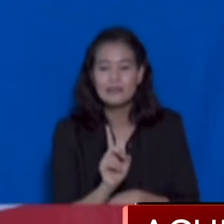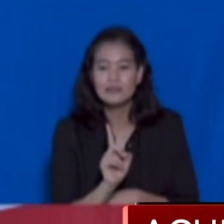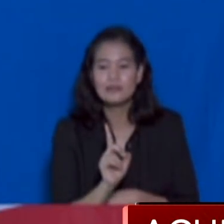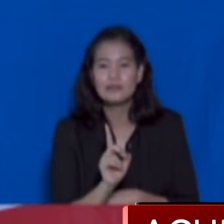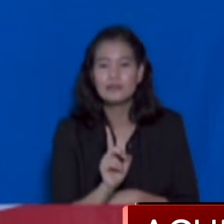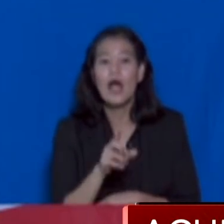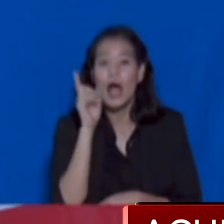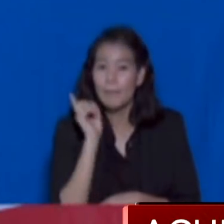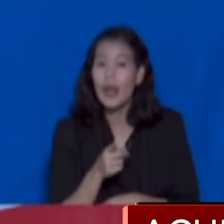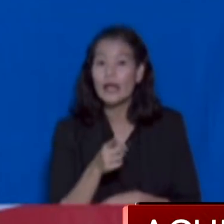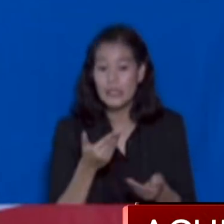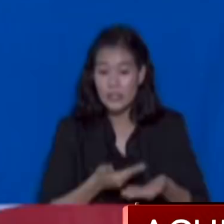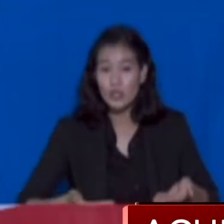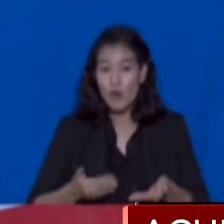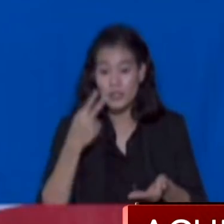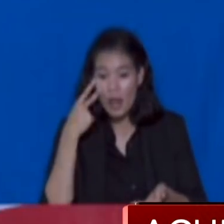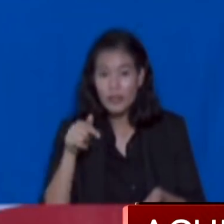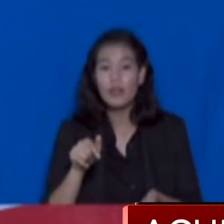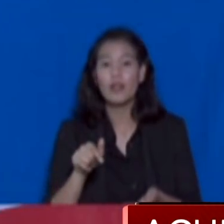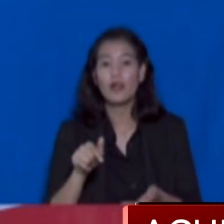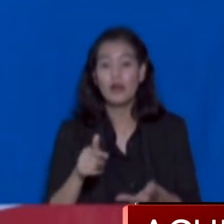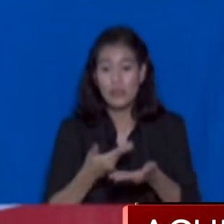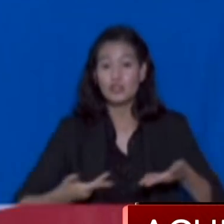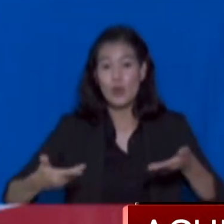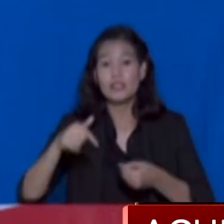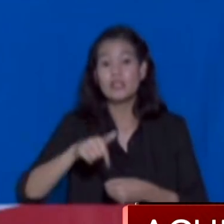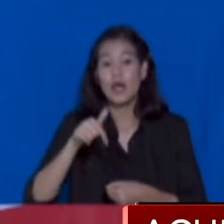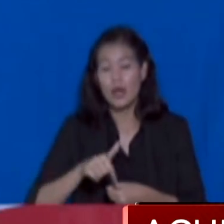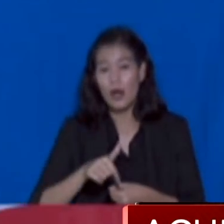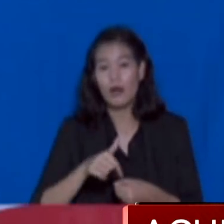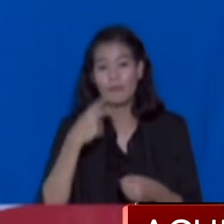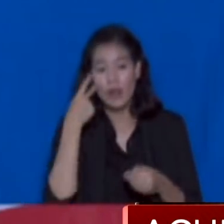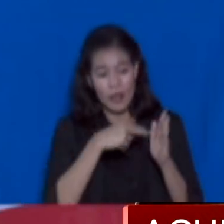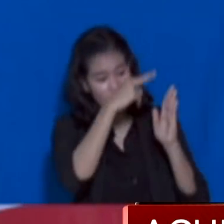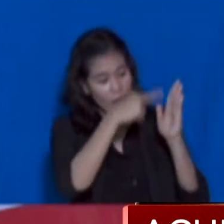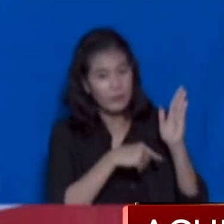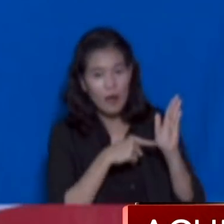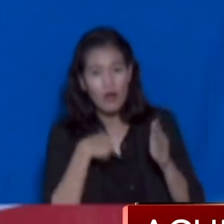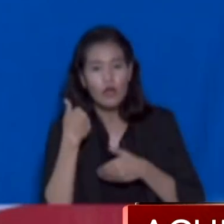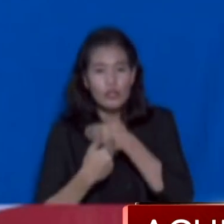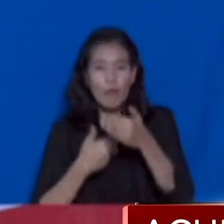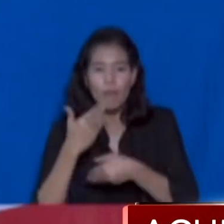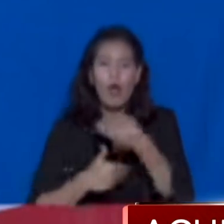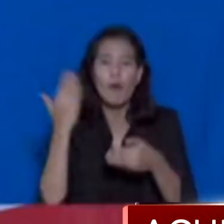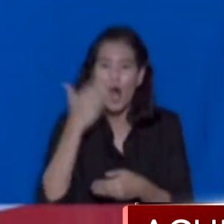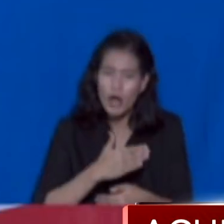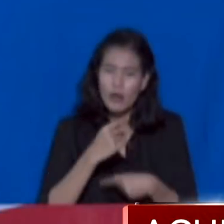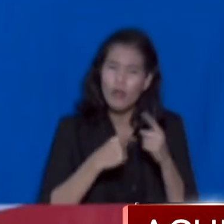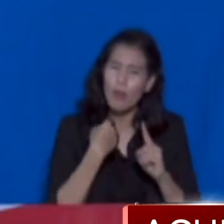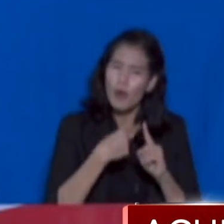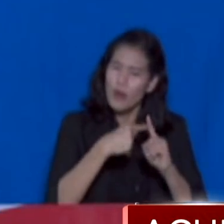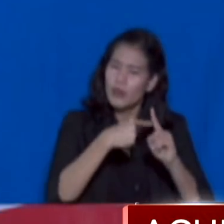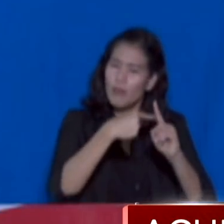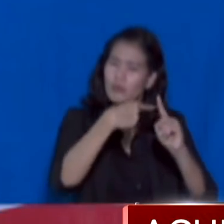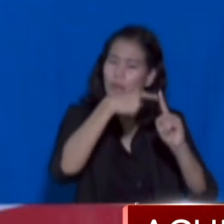apalagi dalam situasi yang kita lihat secara data dari hari kehari kasus ini semakin